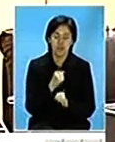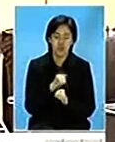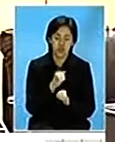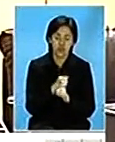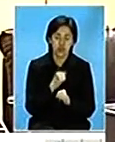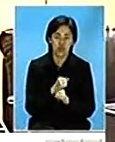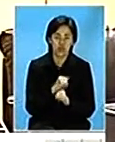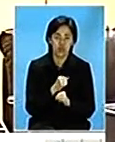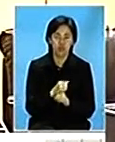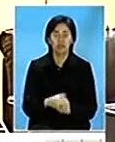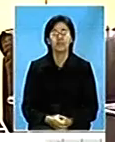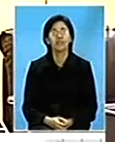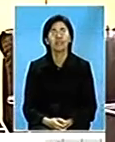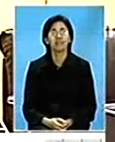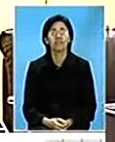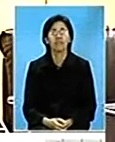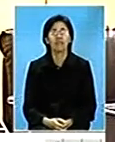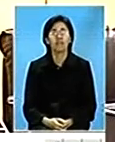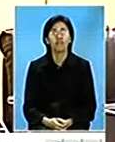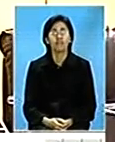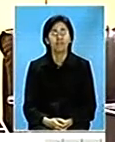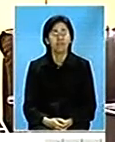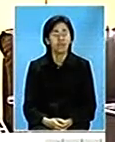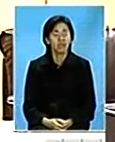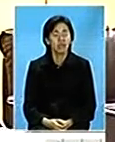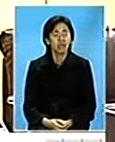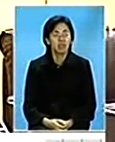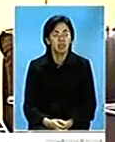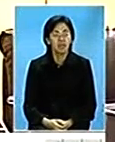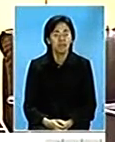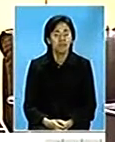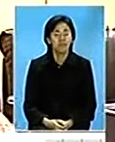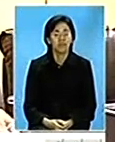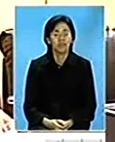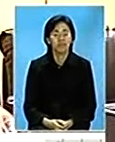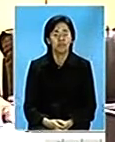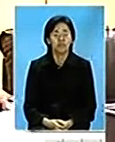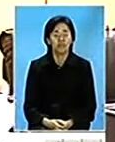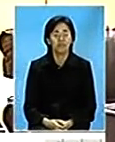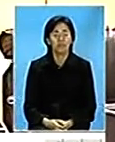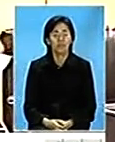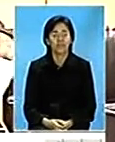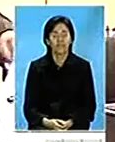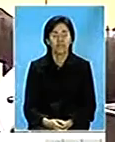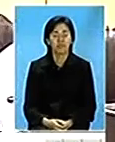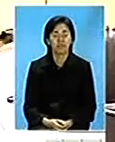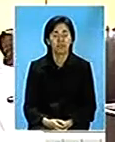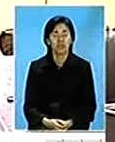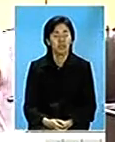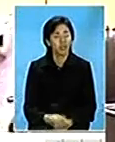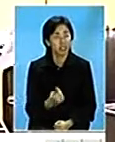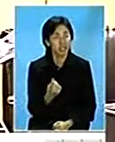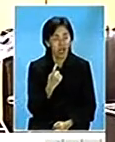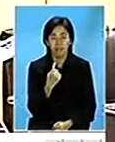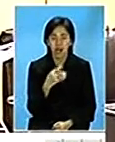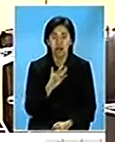ยู่ก็ซึ่งนอกเหนือจากกระทู้ที่ท่านถามก็ค